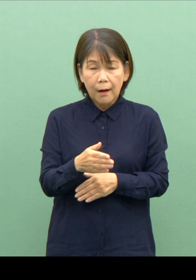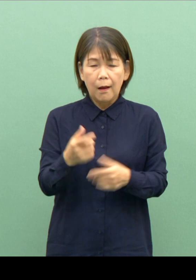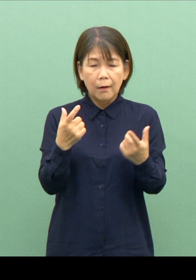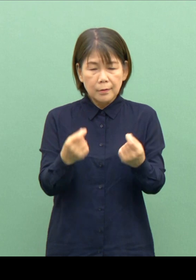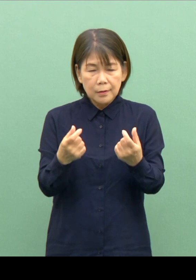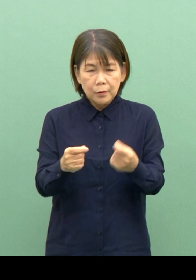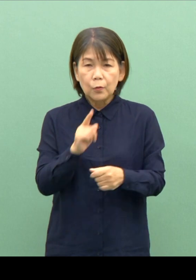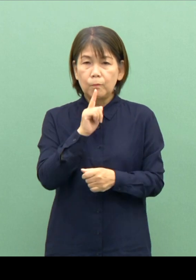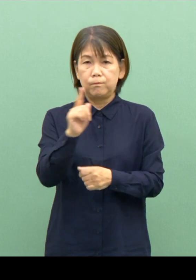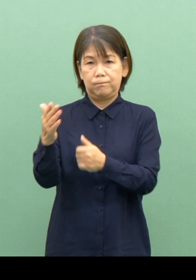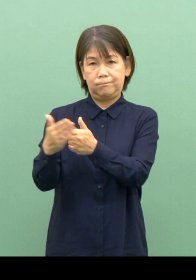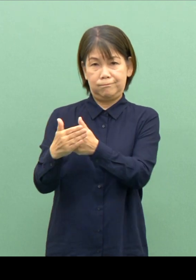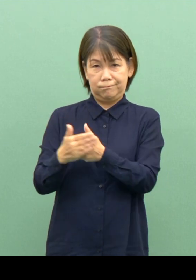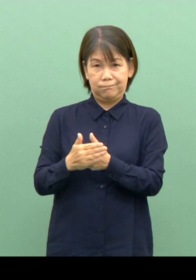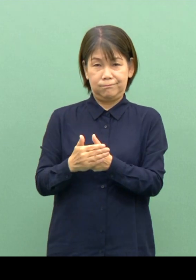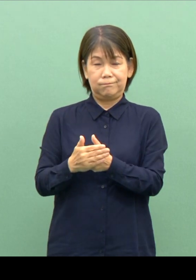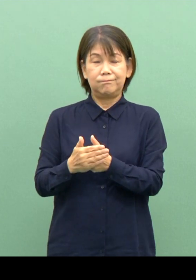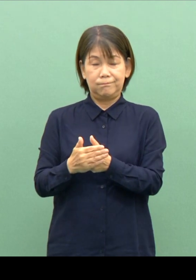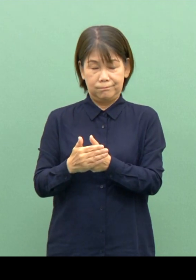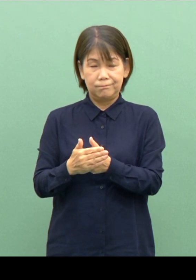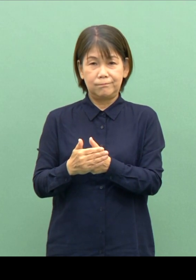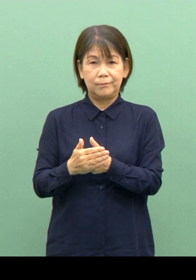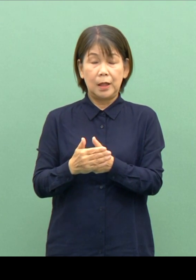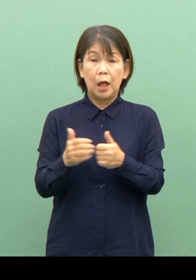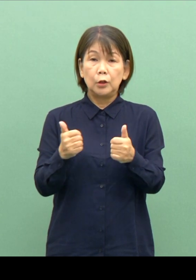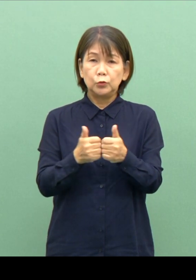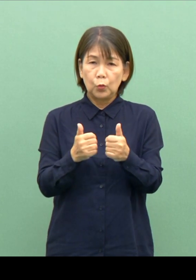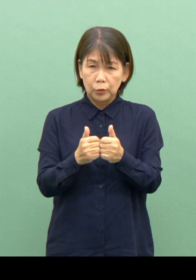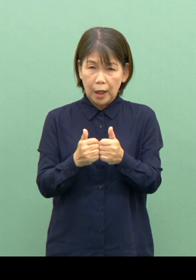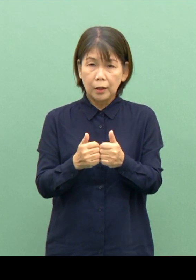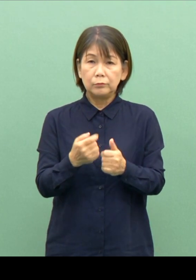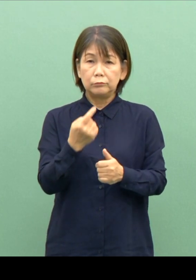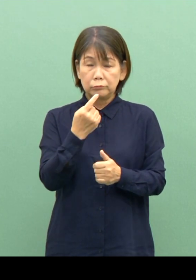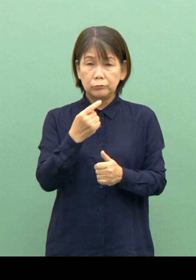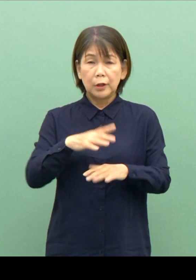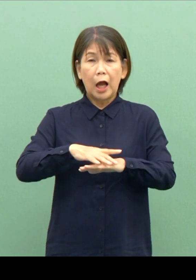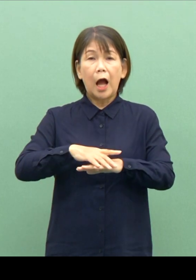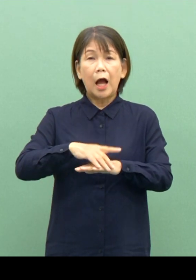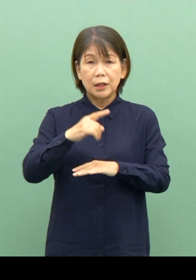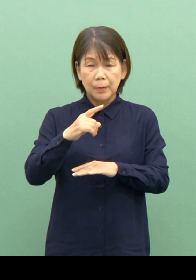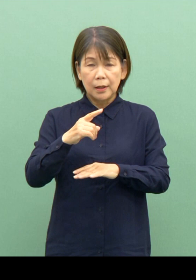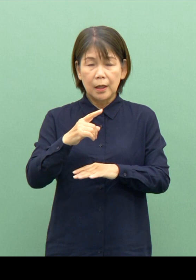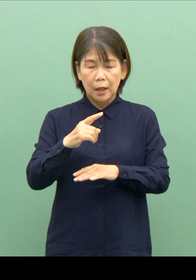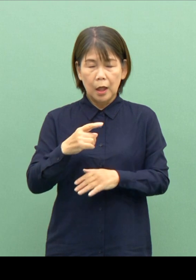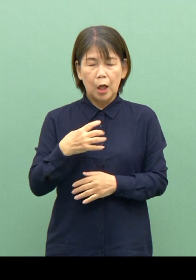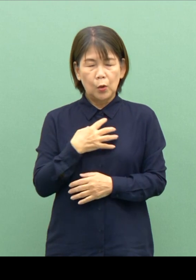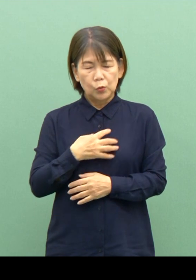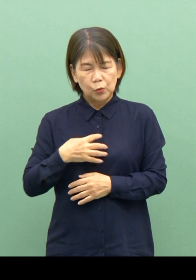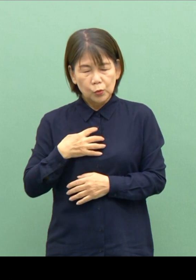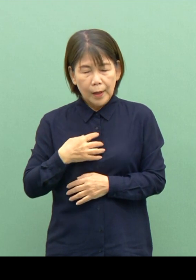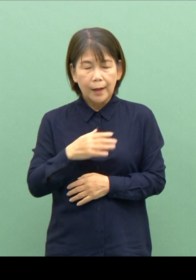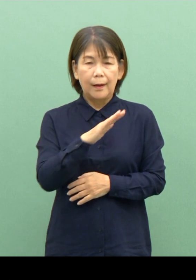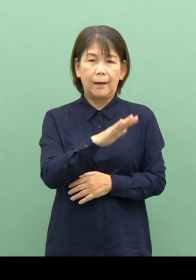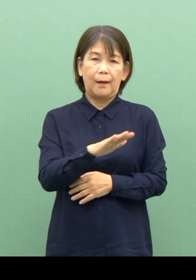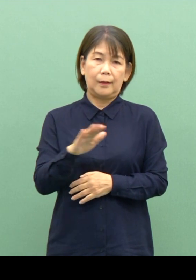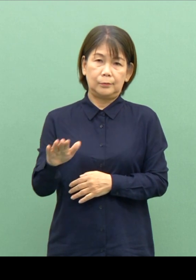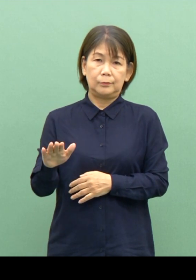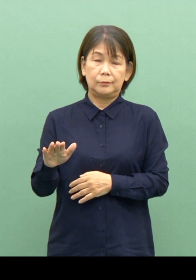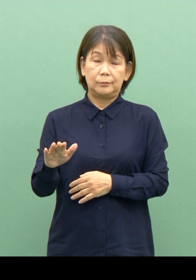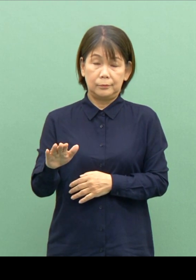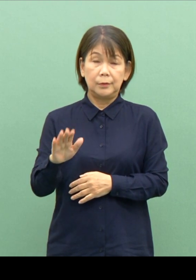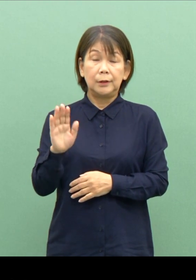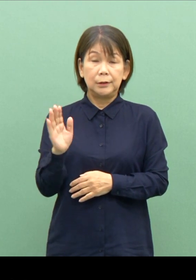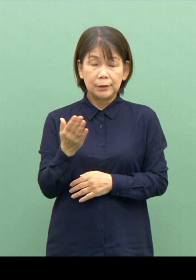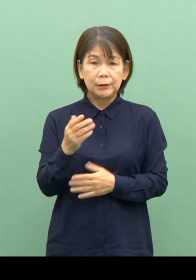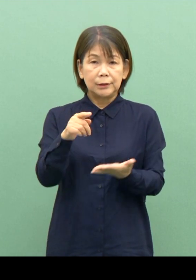ろいろとご相談をさせていただきましたので、弊社として初めての取り組みではあったんですけれども、一つ一つ不安な点